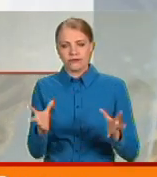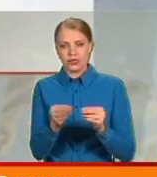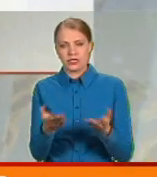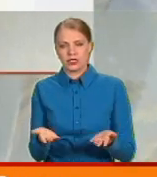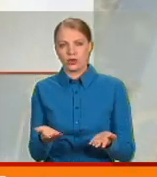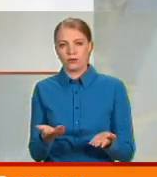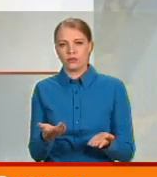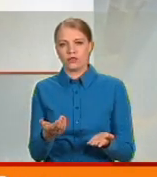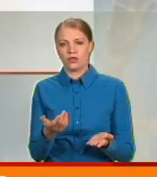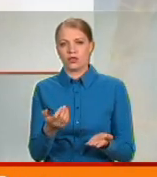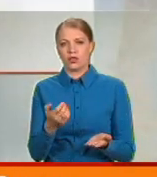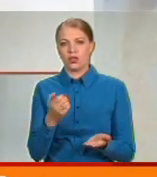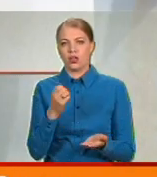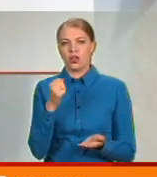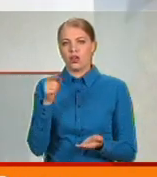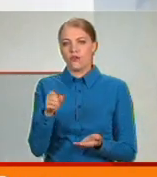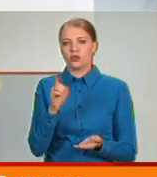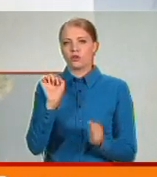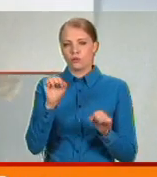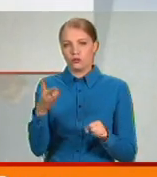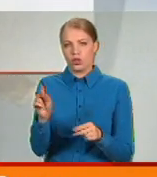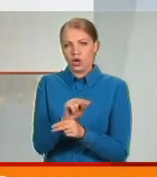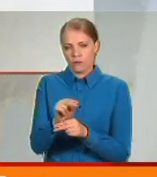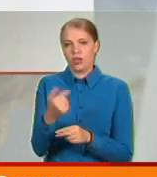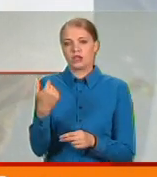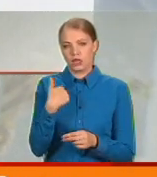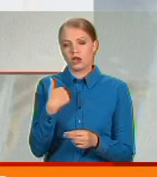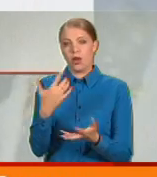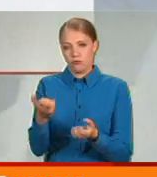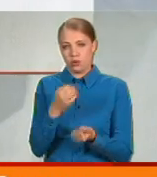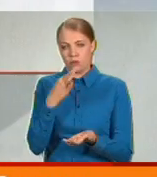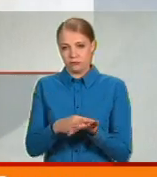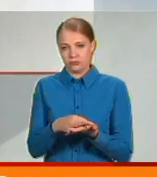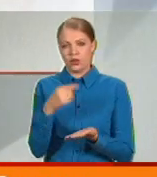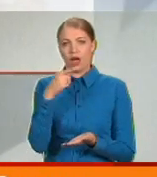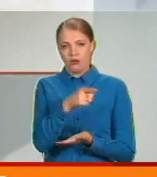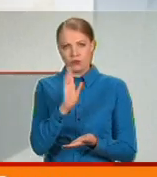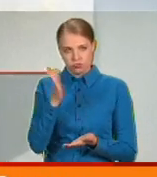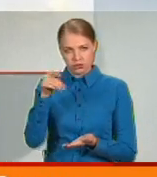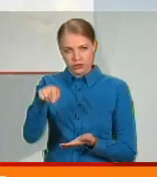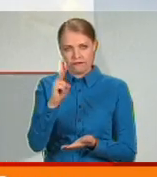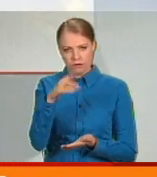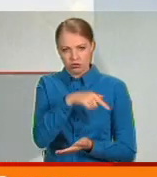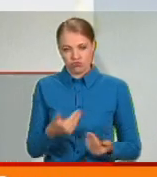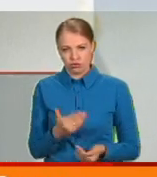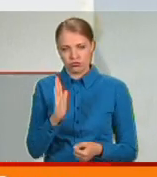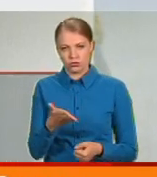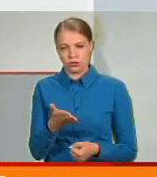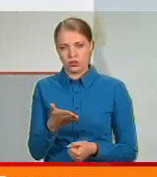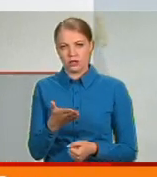нею? Там є жити, вона буде лікуватися, я беру на неї опікунство. А ви плануєте там жити, у тій квартирі?